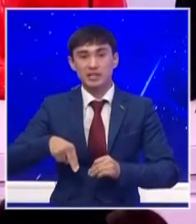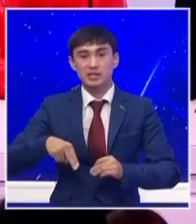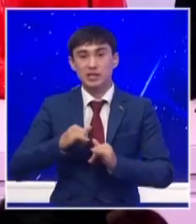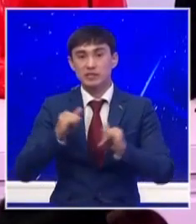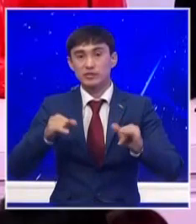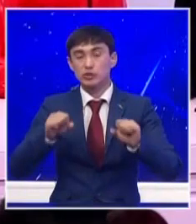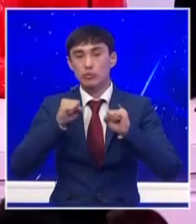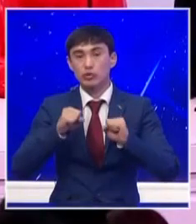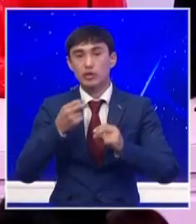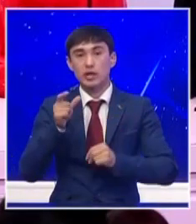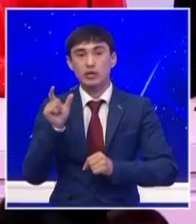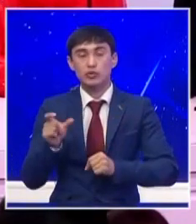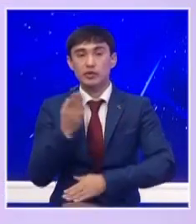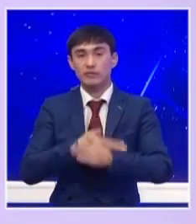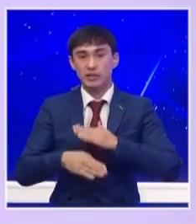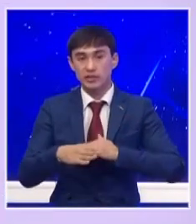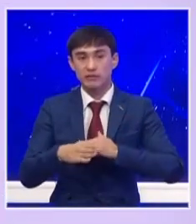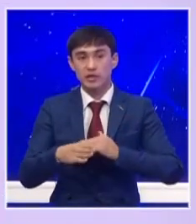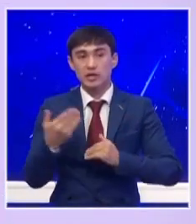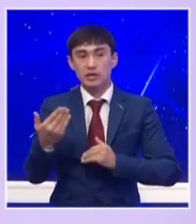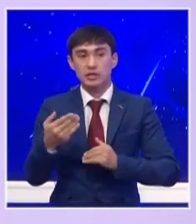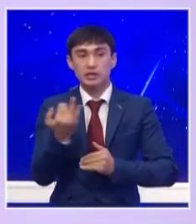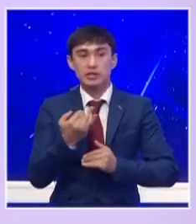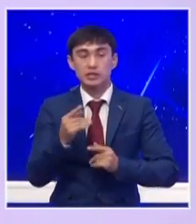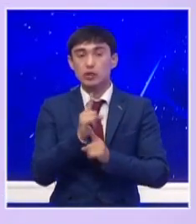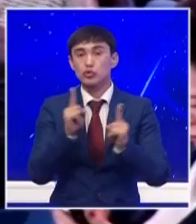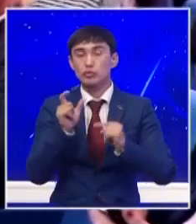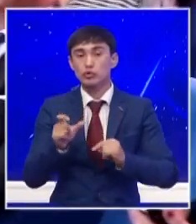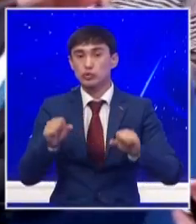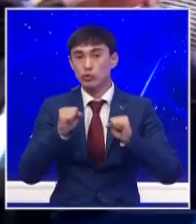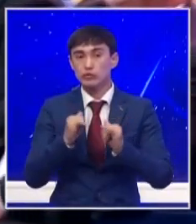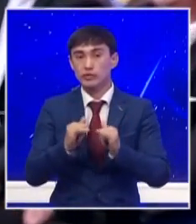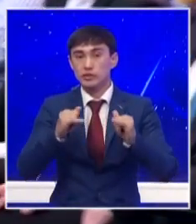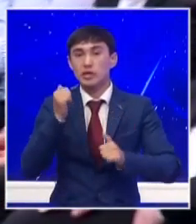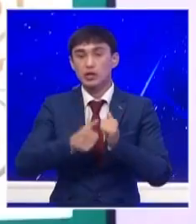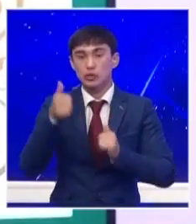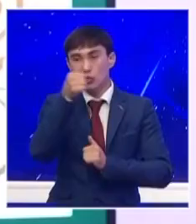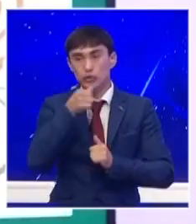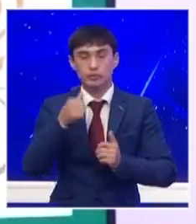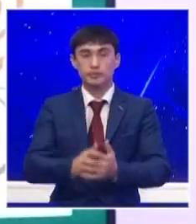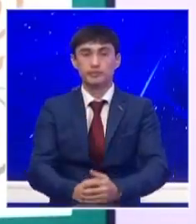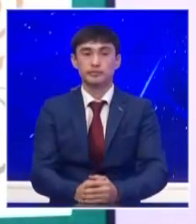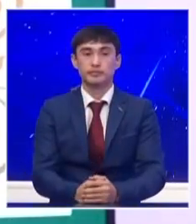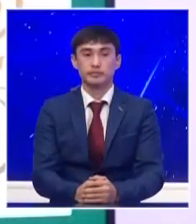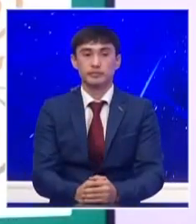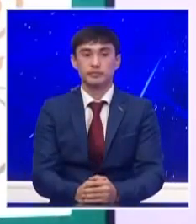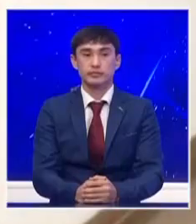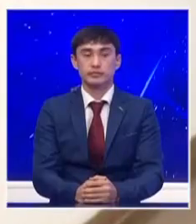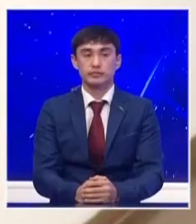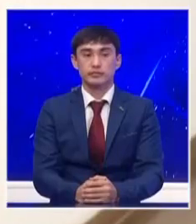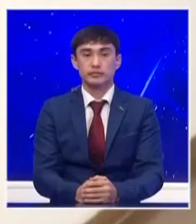развития спорта для людей с ограниченными возможностями интерес особенных людей к спорту возрастает с каждым годом